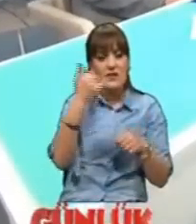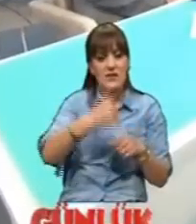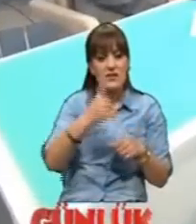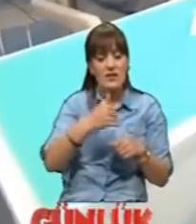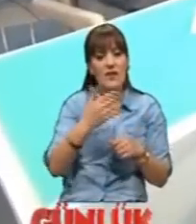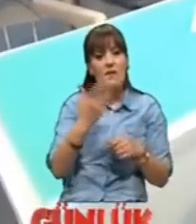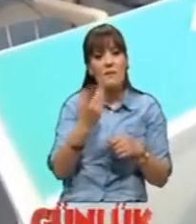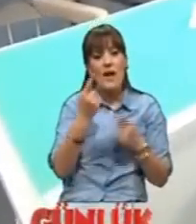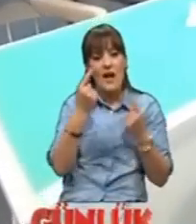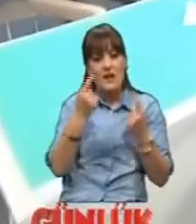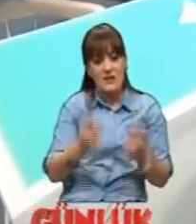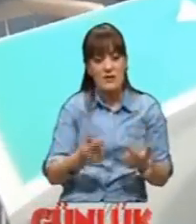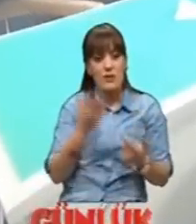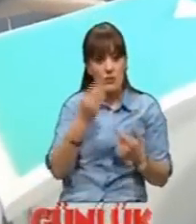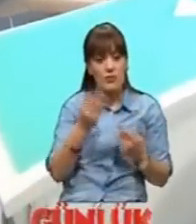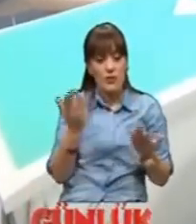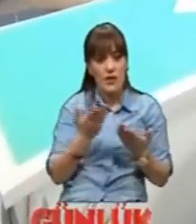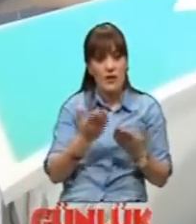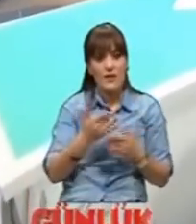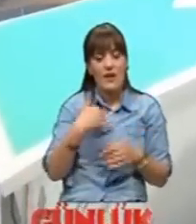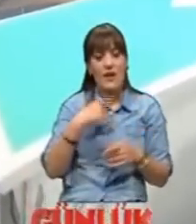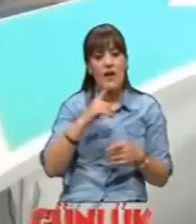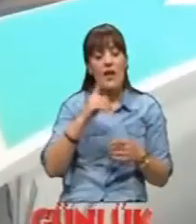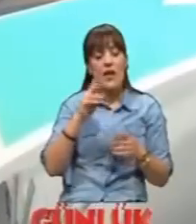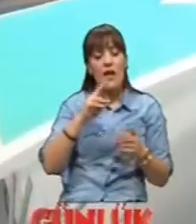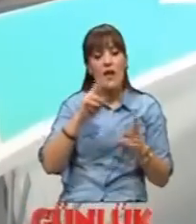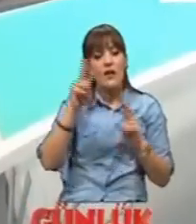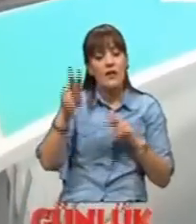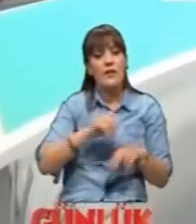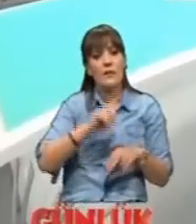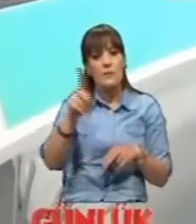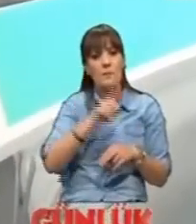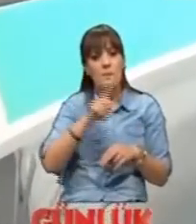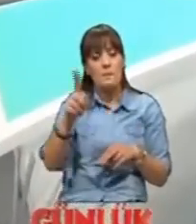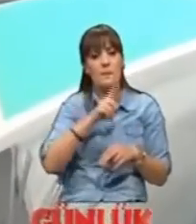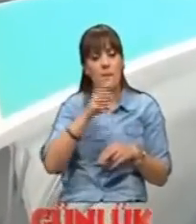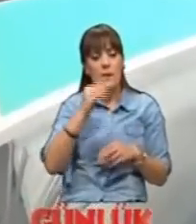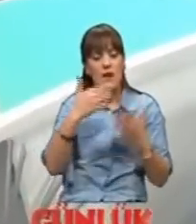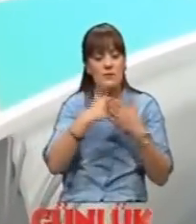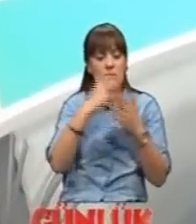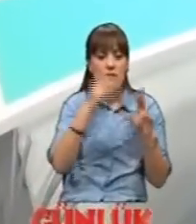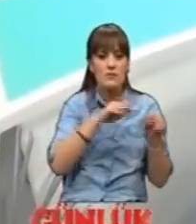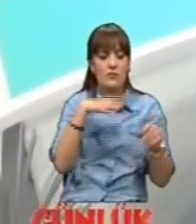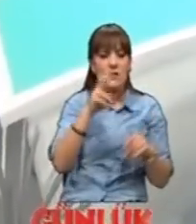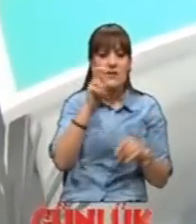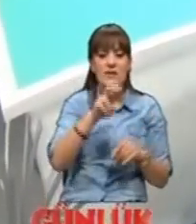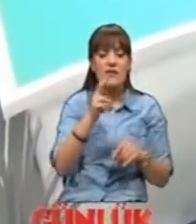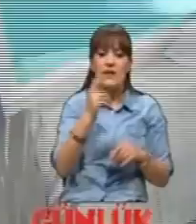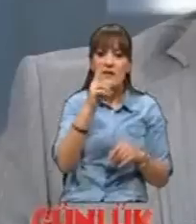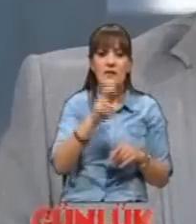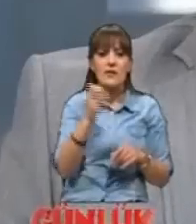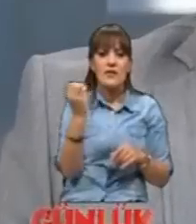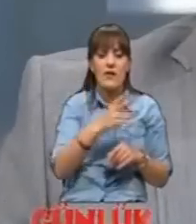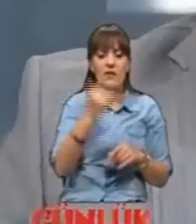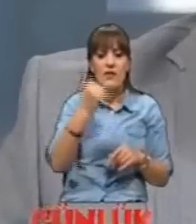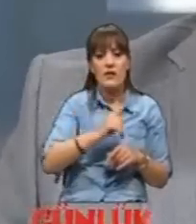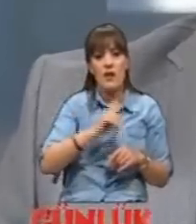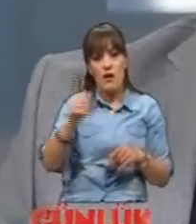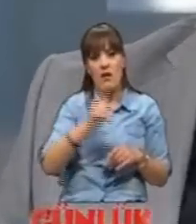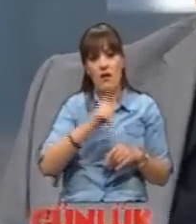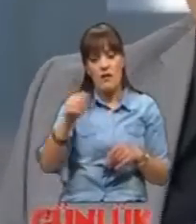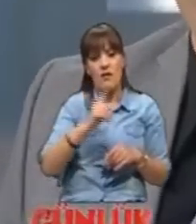idrar miktarları azaldığı halde sık idrara çıkmaya başlar. Akşam yattıktan sonra 7-8 defa idrara